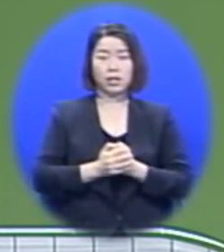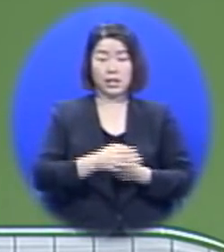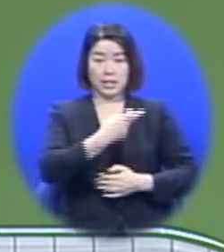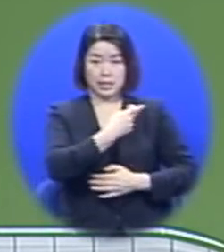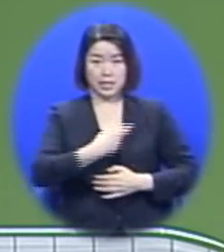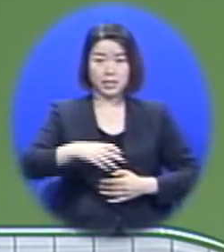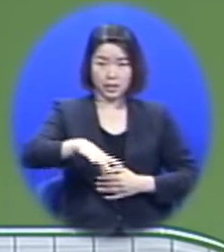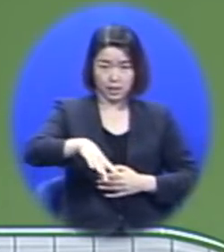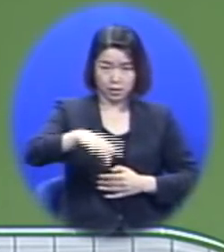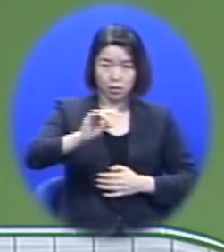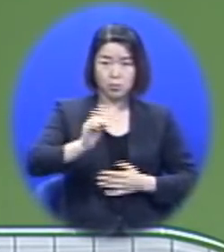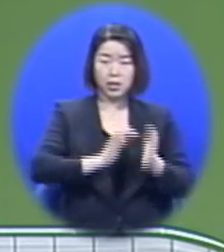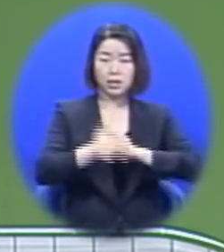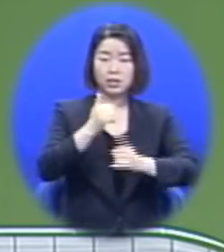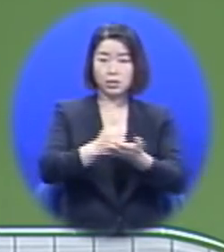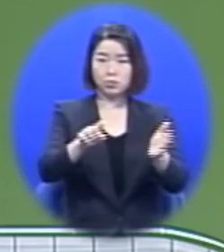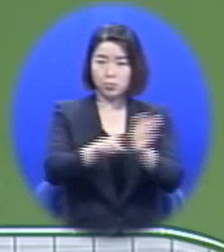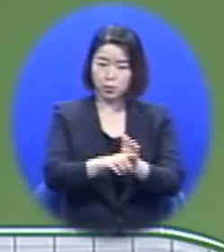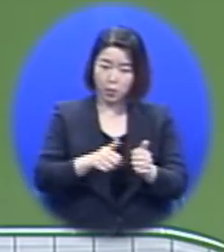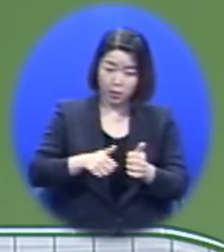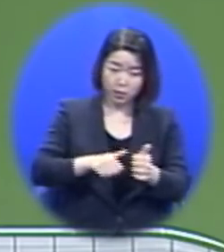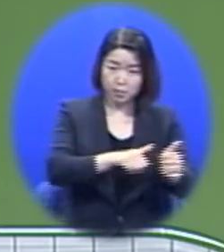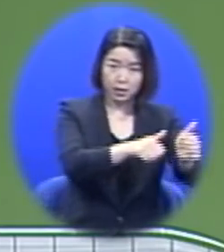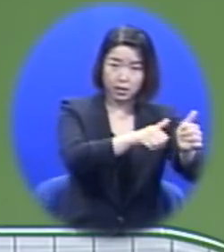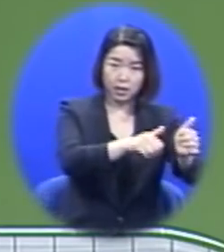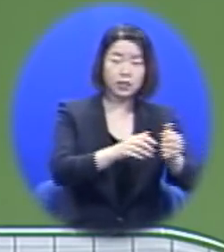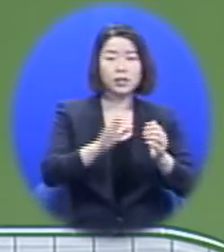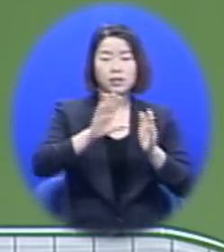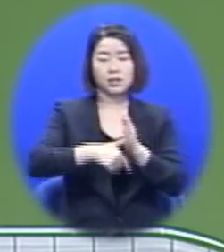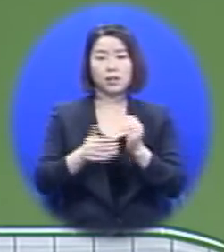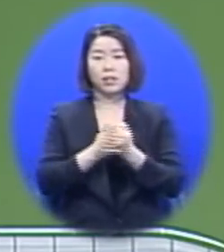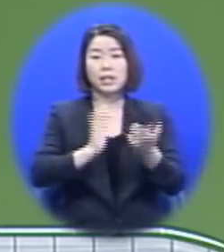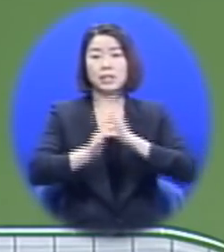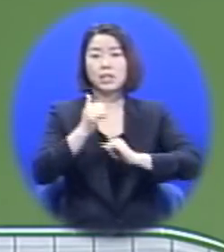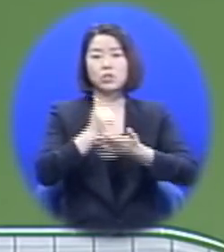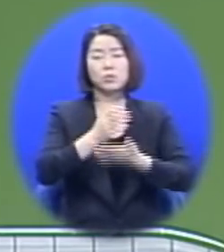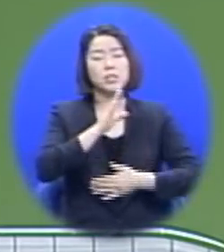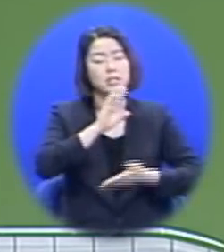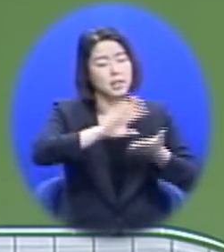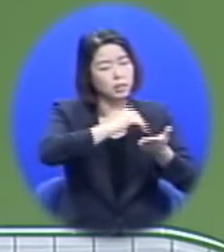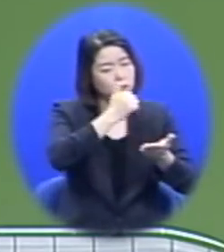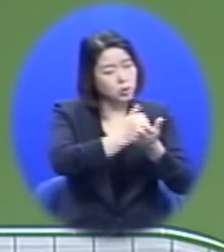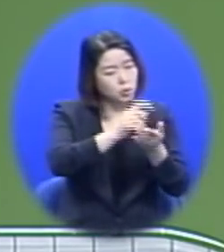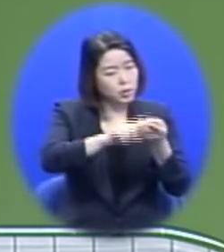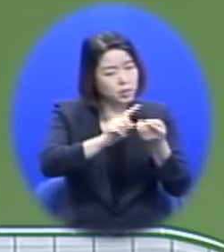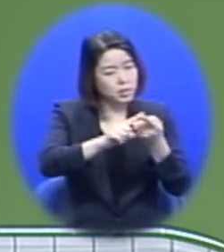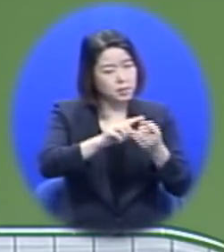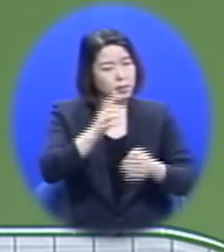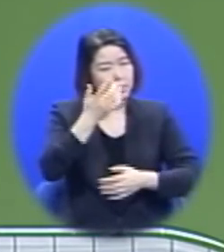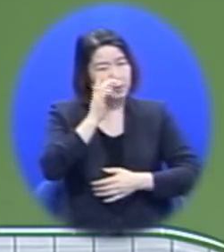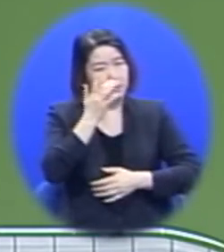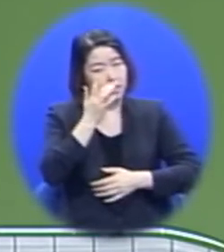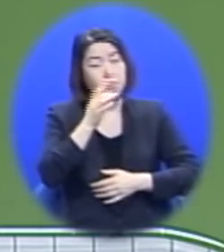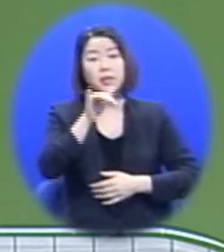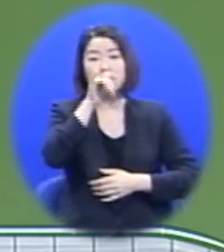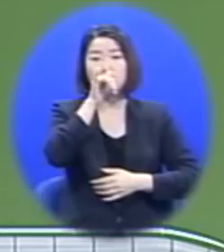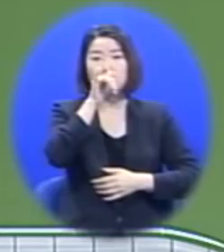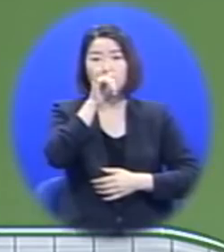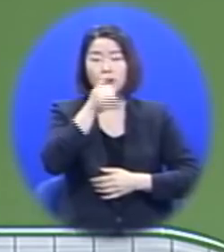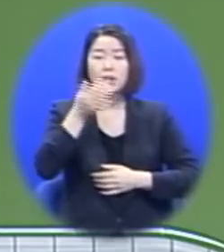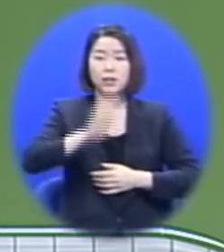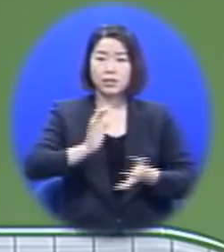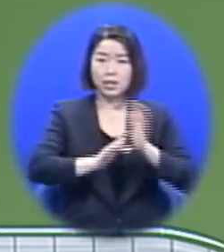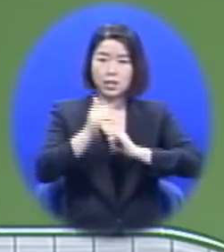제자들이 처음에 예수님을 믿고 따를 때는 예수님이 진짜 그리스도인지 긴가민가 했습니다. 그런데 예수님과